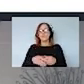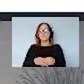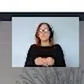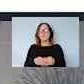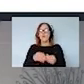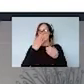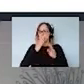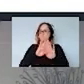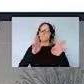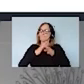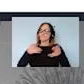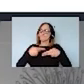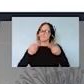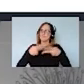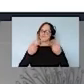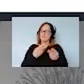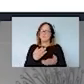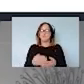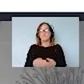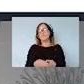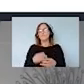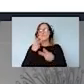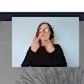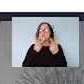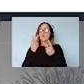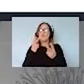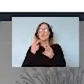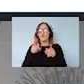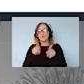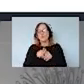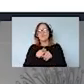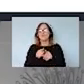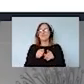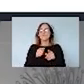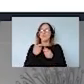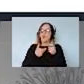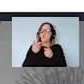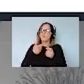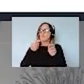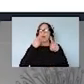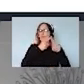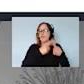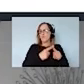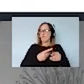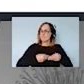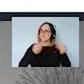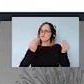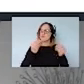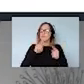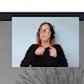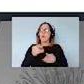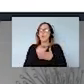będziemy publikować i udostępniać. Szukałam również, robiliśmy również ankietę ewaluacyjną po kursie